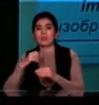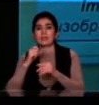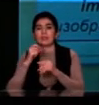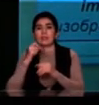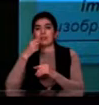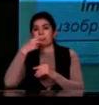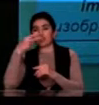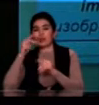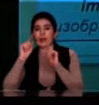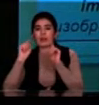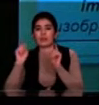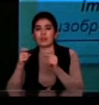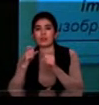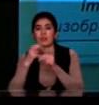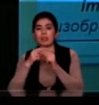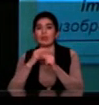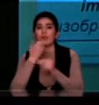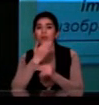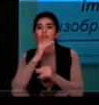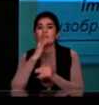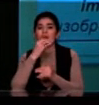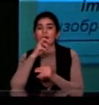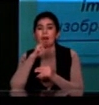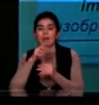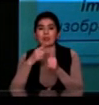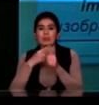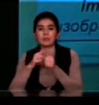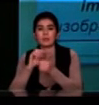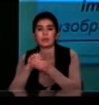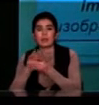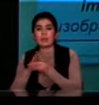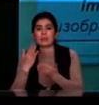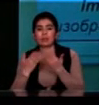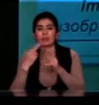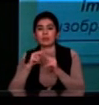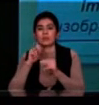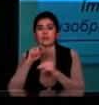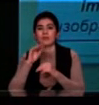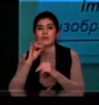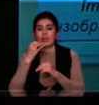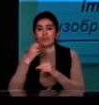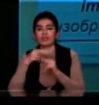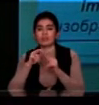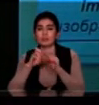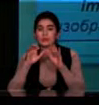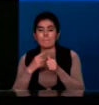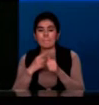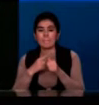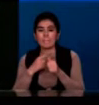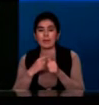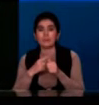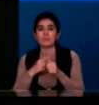в кавычках пишется имя файла. Так пишется, если, например, этот файл находится в нашей текущей